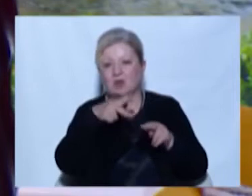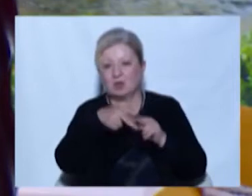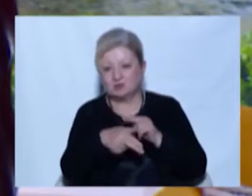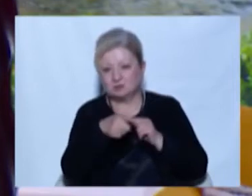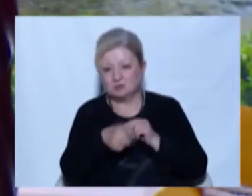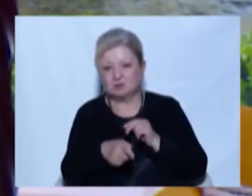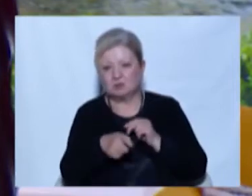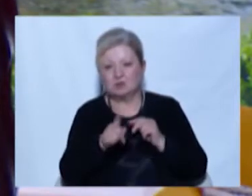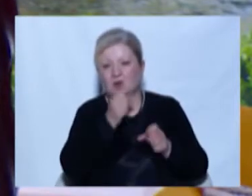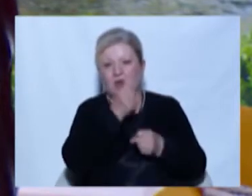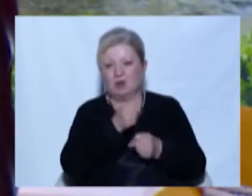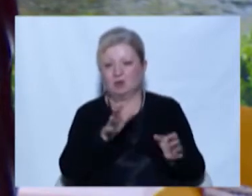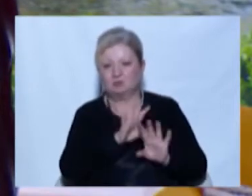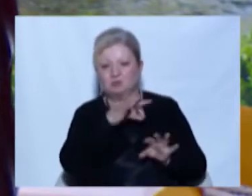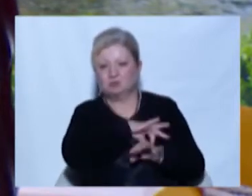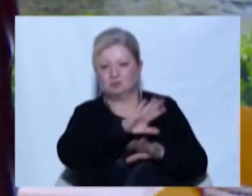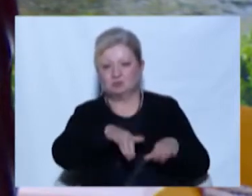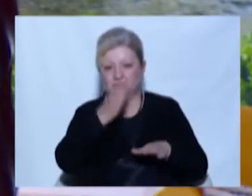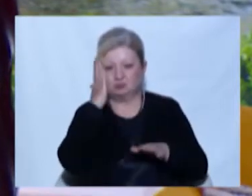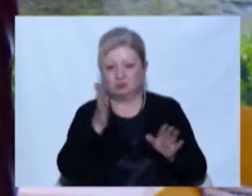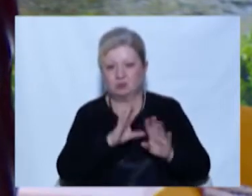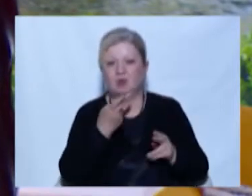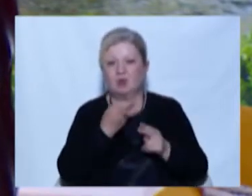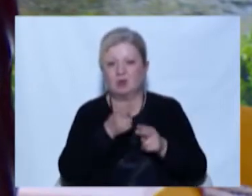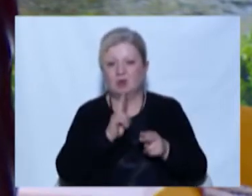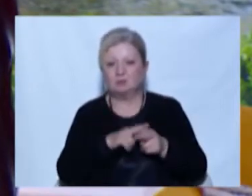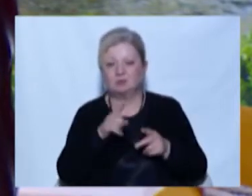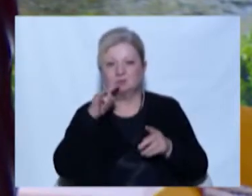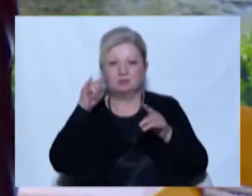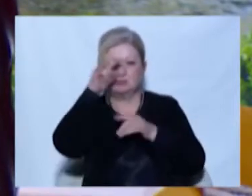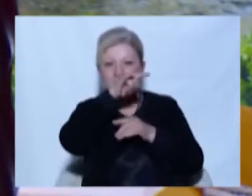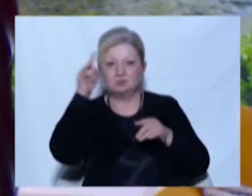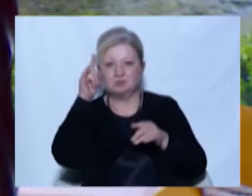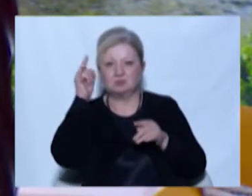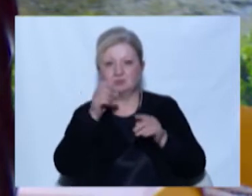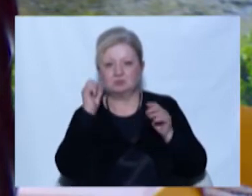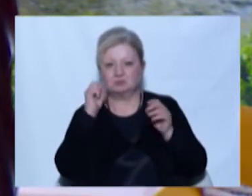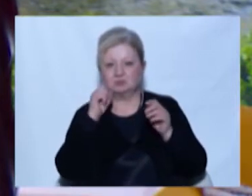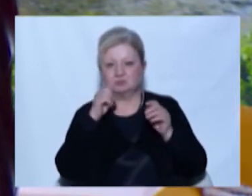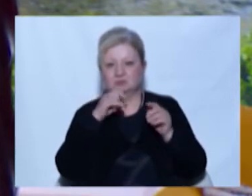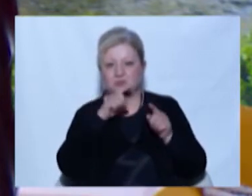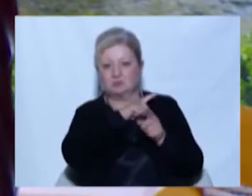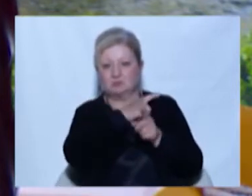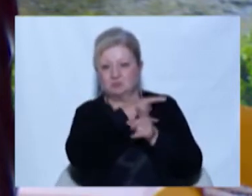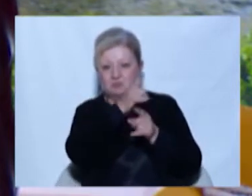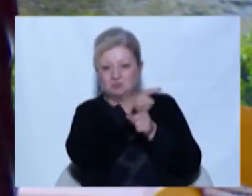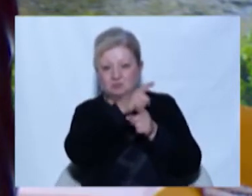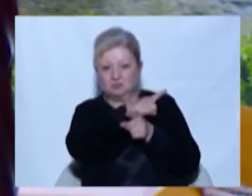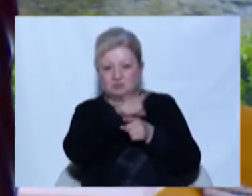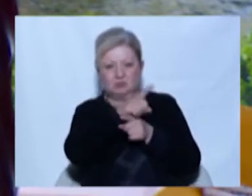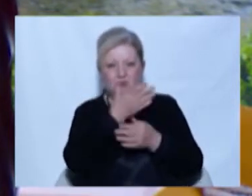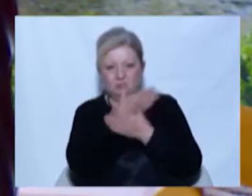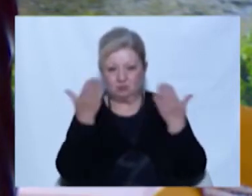გადაწყვეტილება არ იმუშავებდა. Ამიტომ მოკავშირეების თვითფრინავებს ცეცხლს საბჭოთა ჯარები არ უხსნიდნენ. Შედეგი